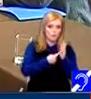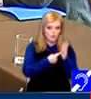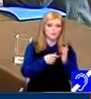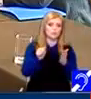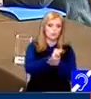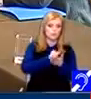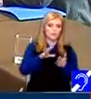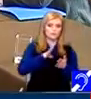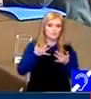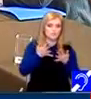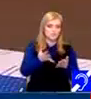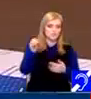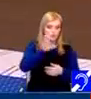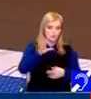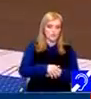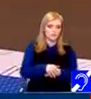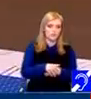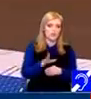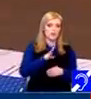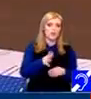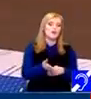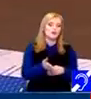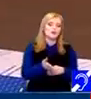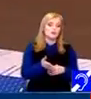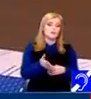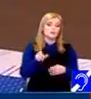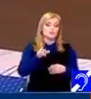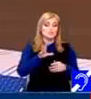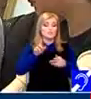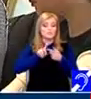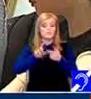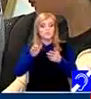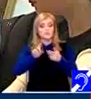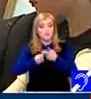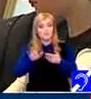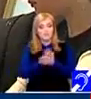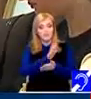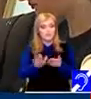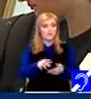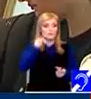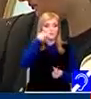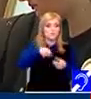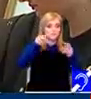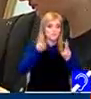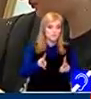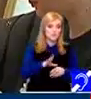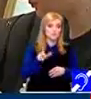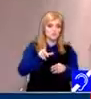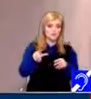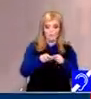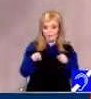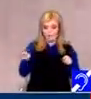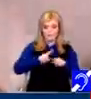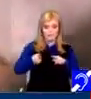Europeană atestă o lipsă de evoluție, atât pe partea calitativă, cât și pe cea cantitativă. Potrivit experților, contextul electoral